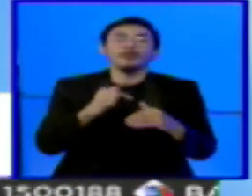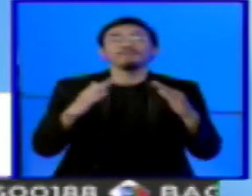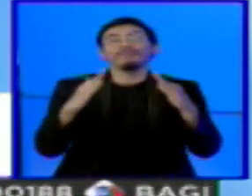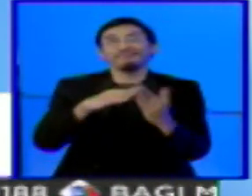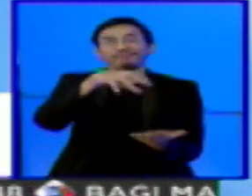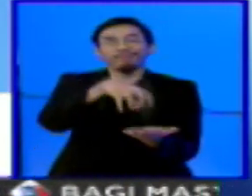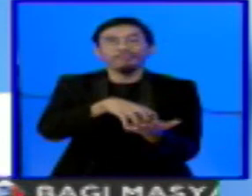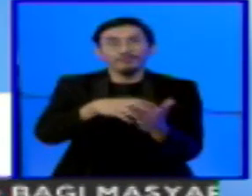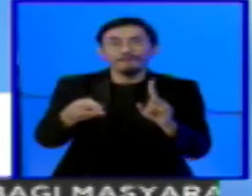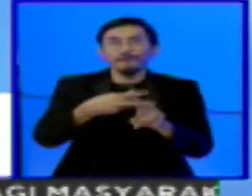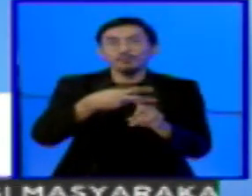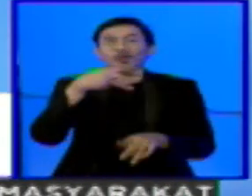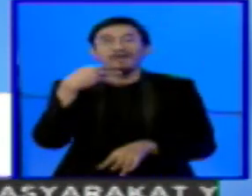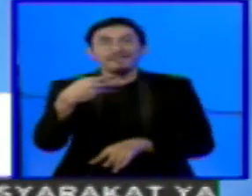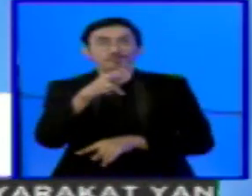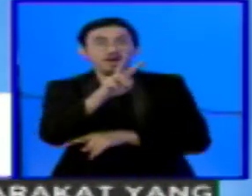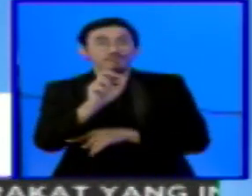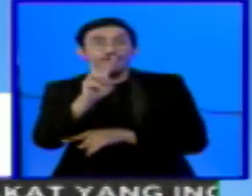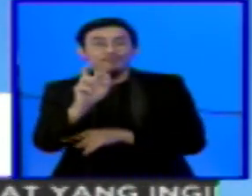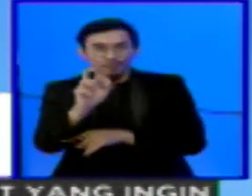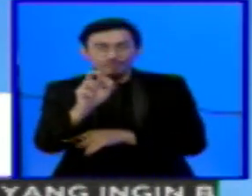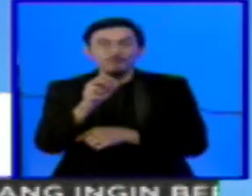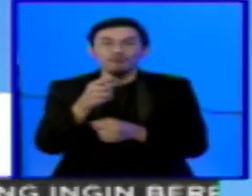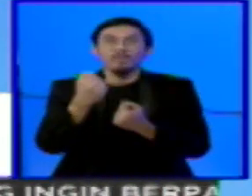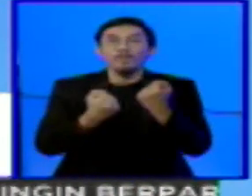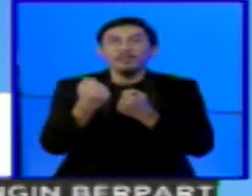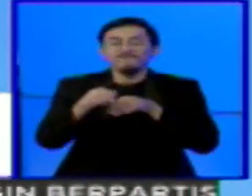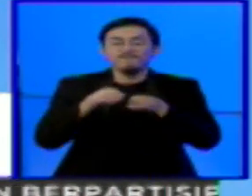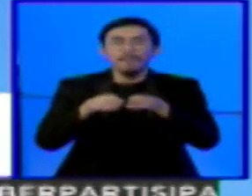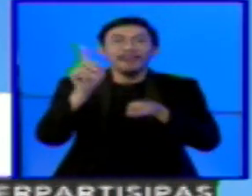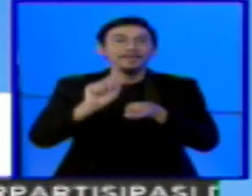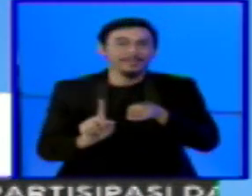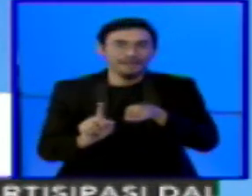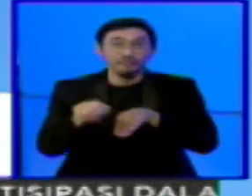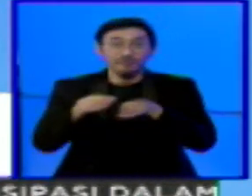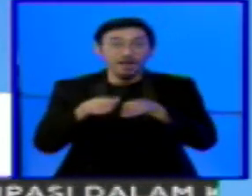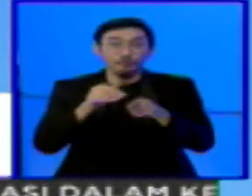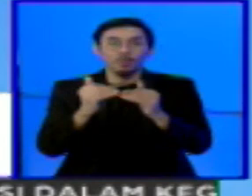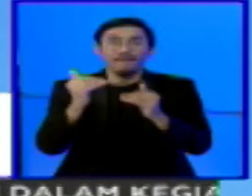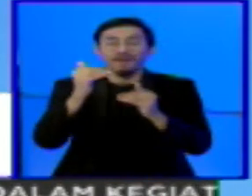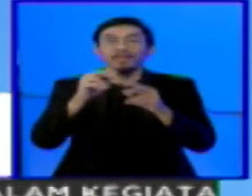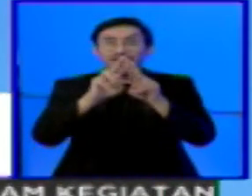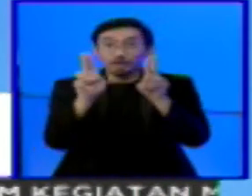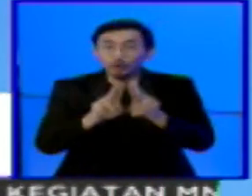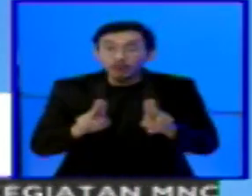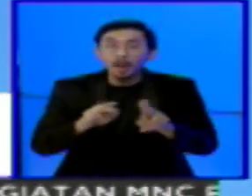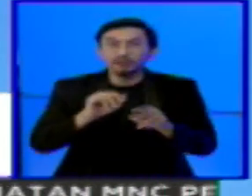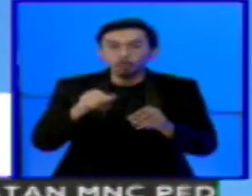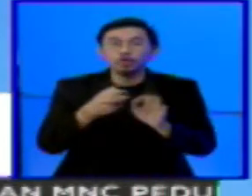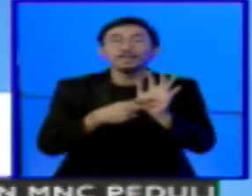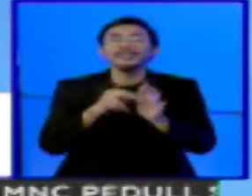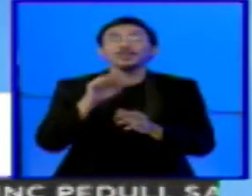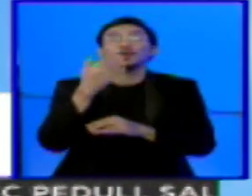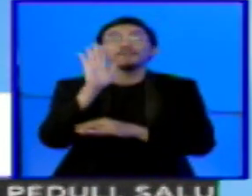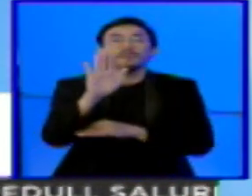E 2020 atau balap mobil listrik. Ajang balapan mobil listrik level internasional yang digelar Juni tahun depan diharapkan mampu